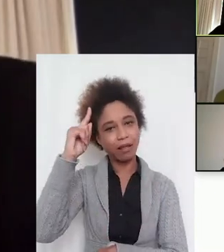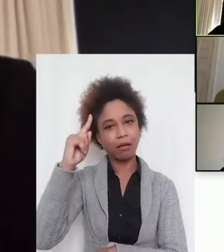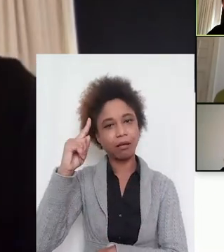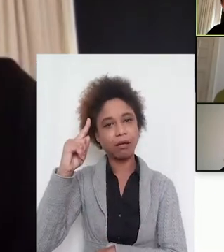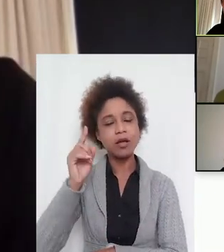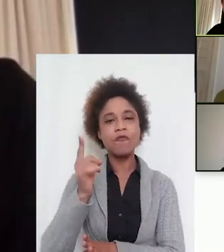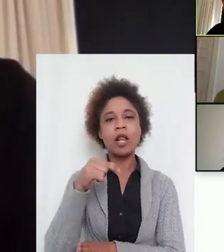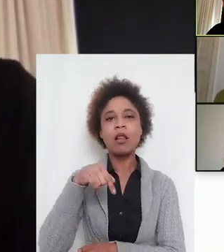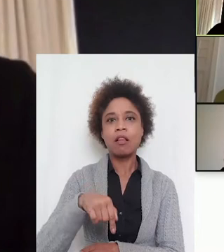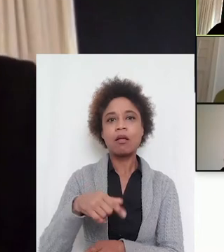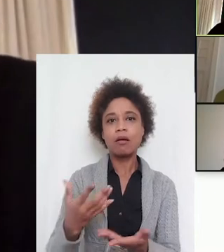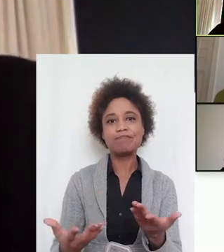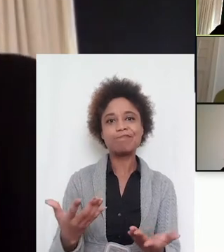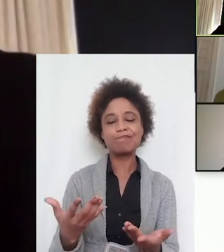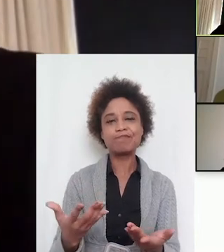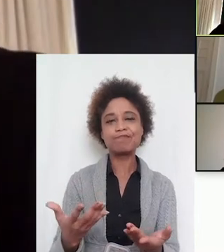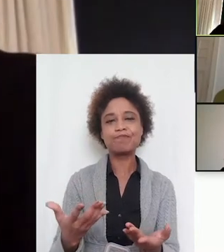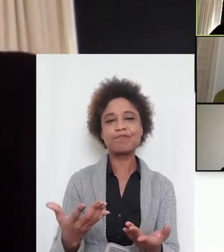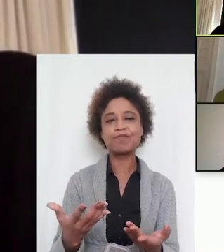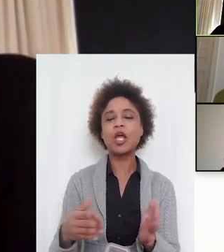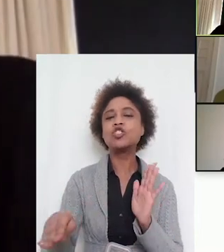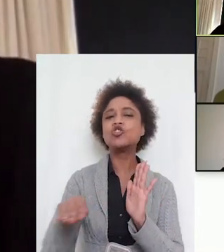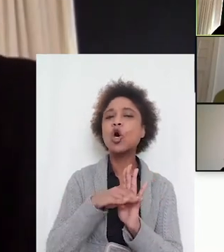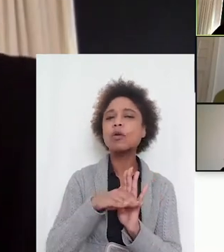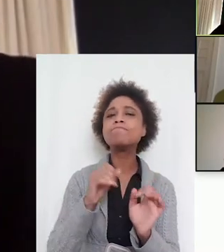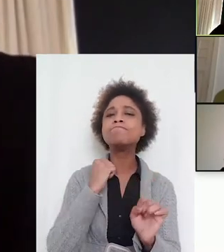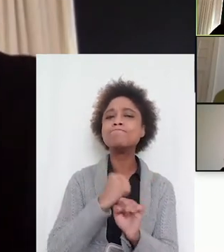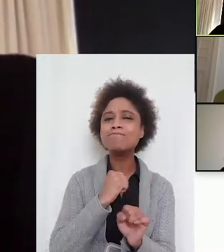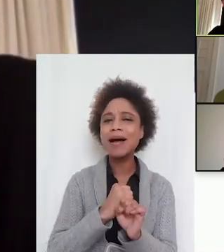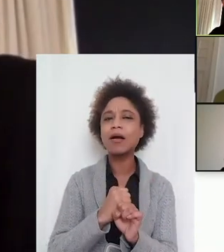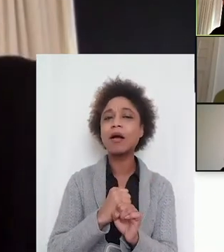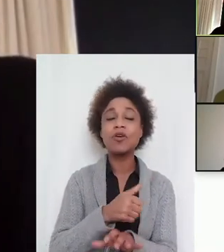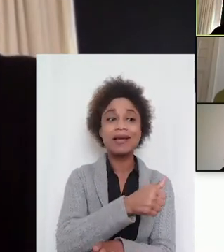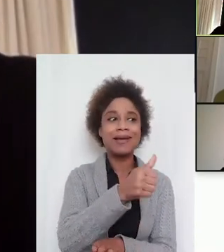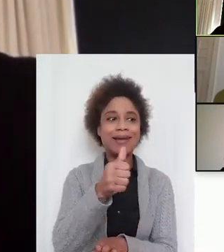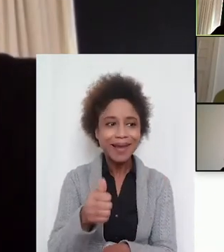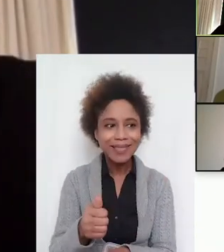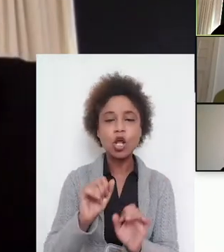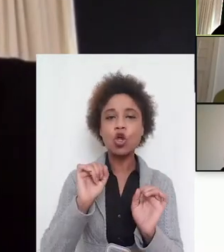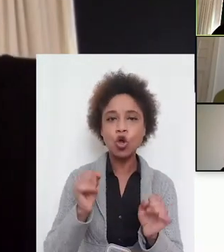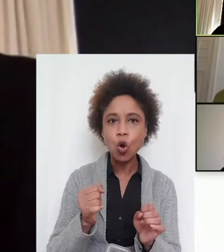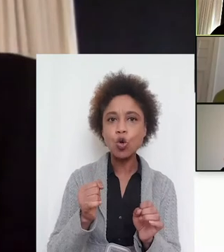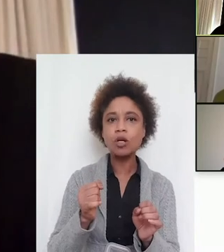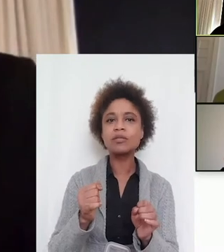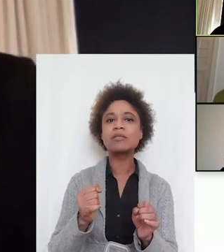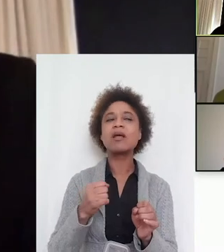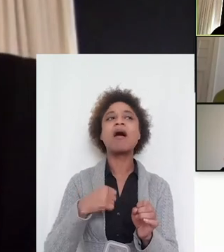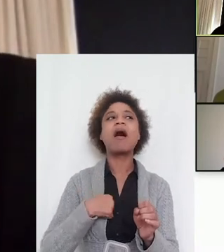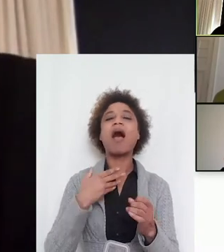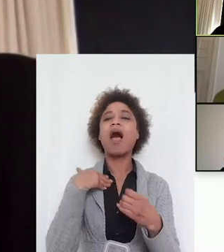vooral juist de norm moet maken om gewoon iedereen te kunnen en willen voorzien van je aanbod.